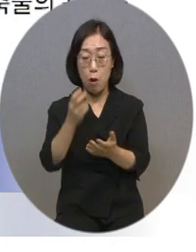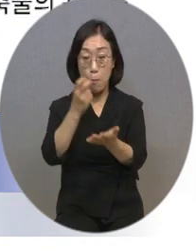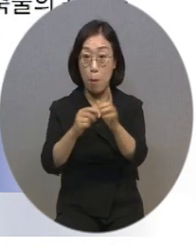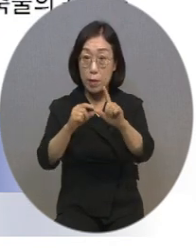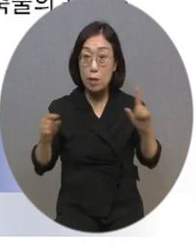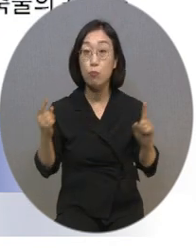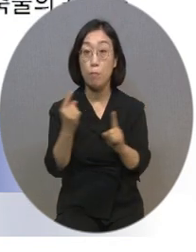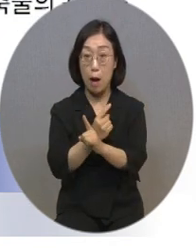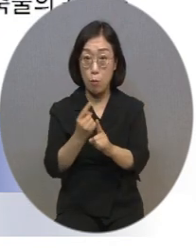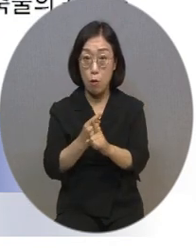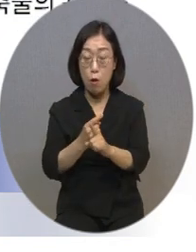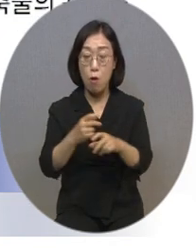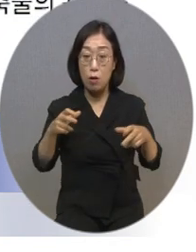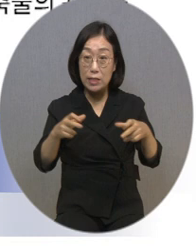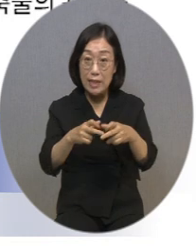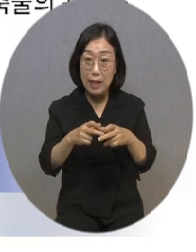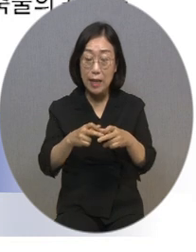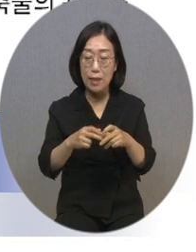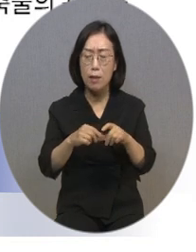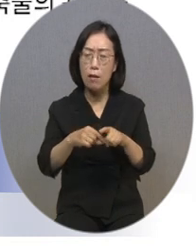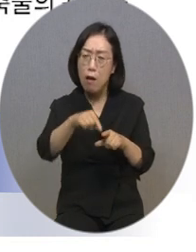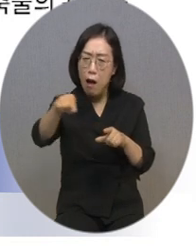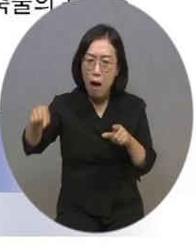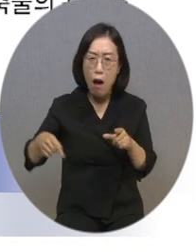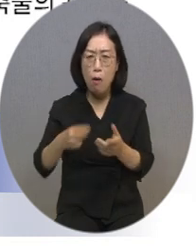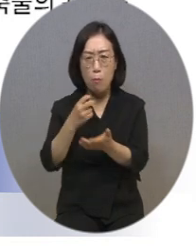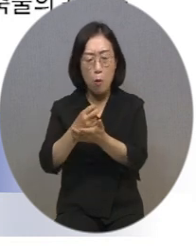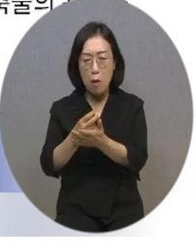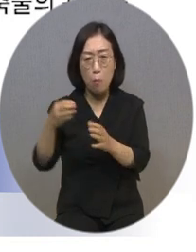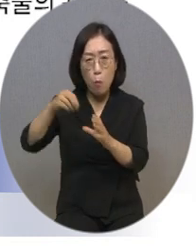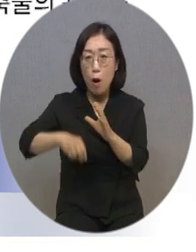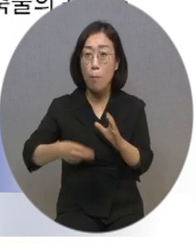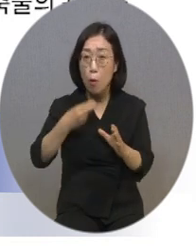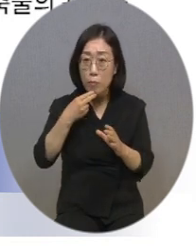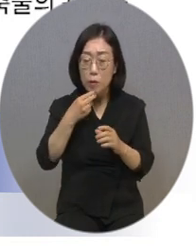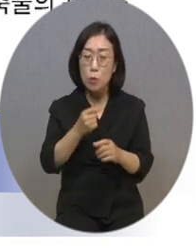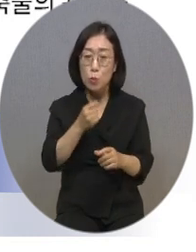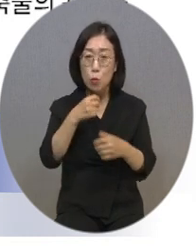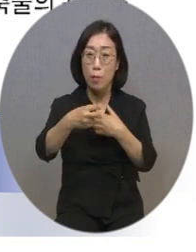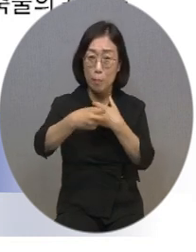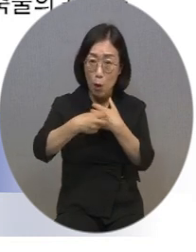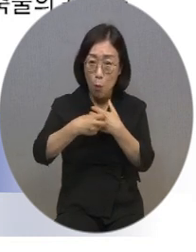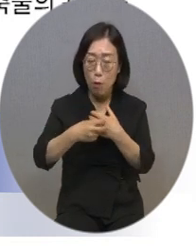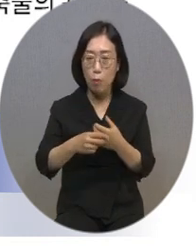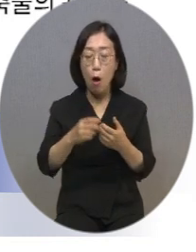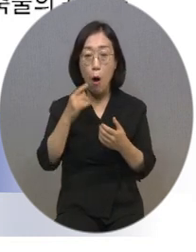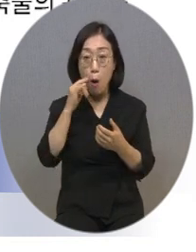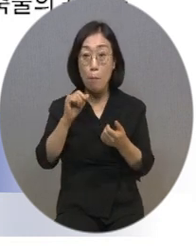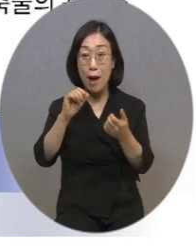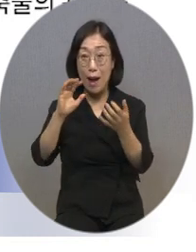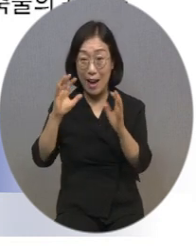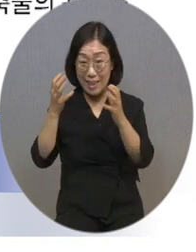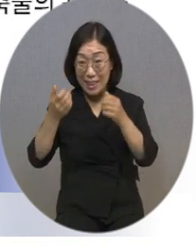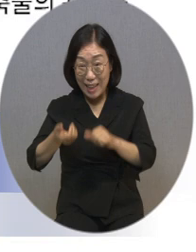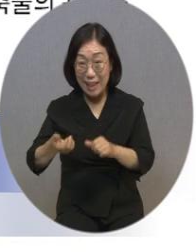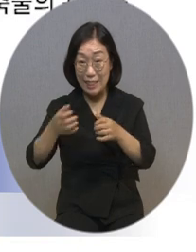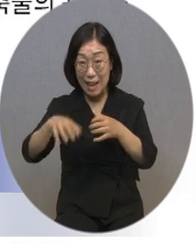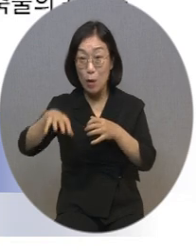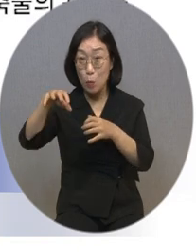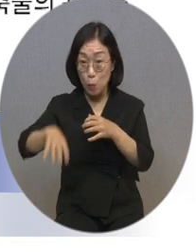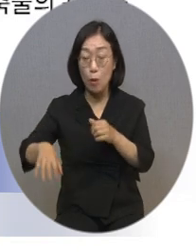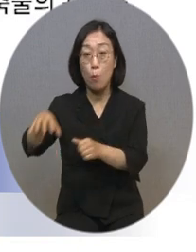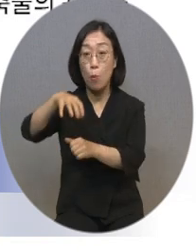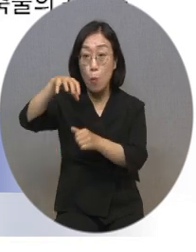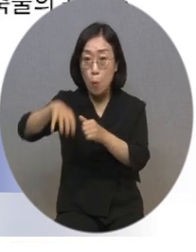기존의 장애인 편의 시설 설치에서 제외됐던 소규모 시설인 의원이나 산우 조리원 지역 아동센터 등도